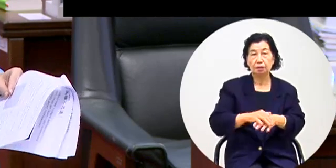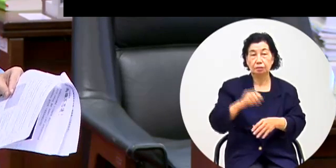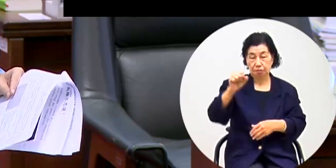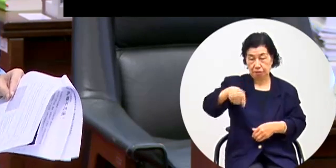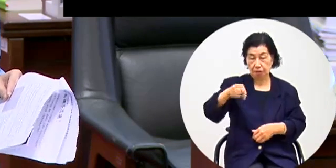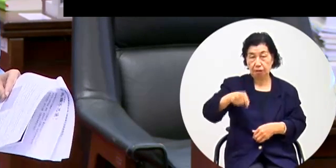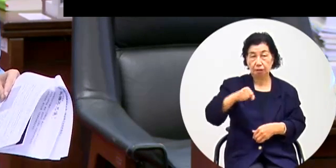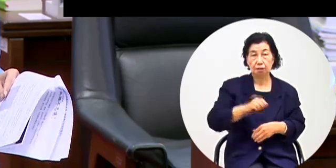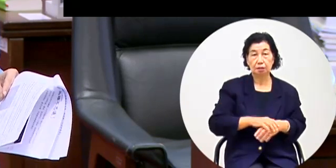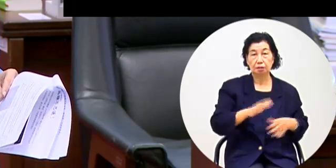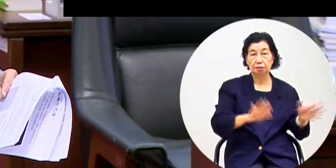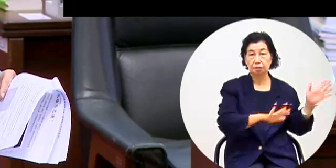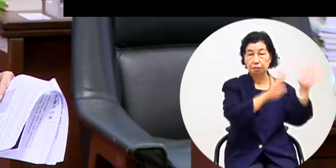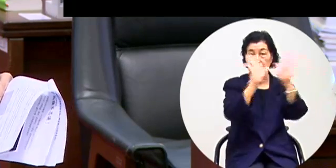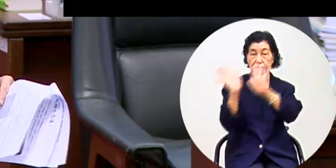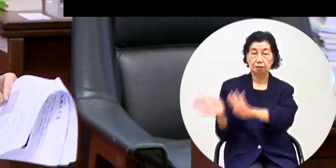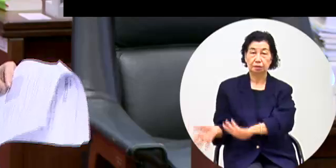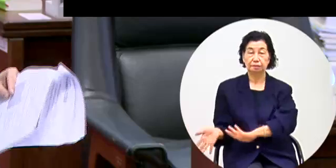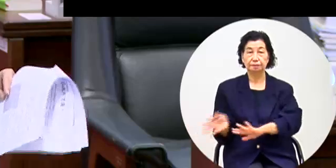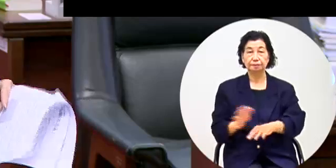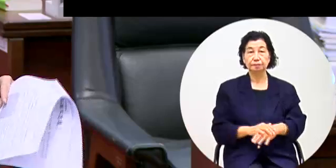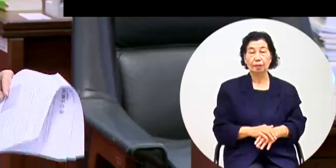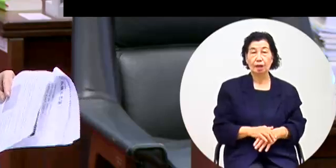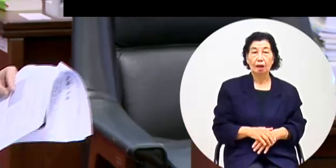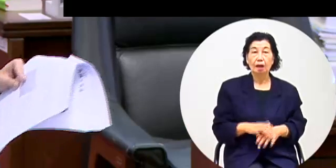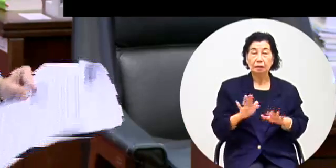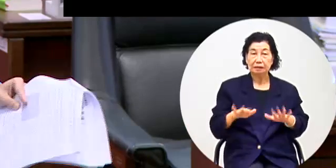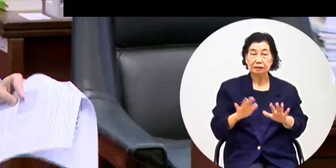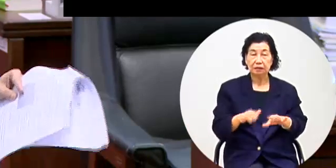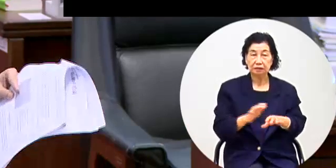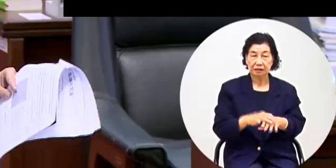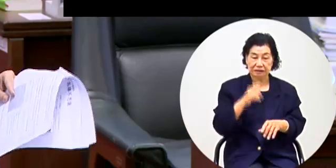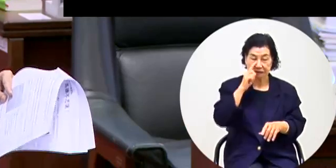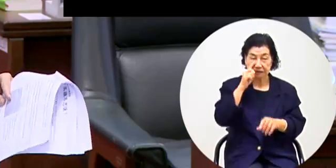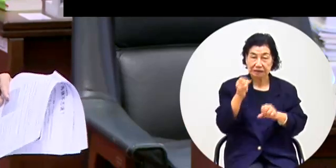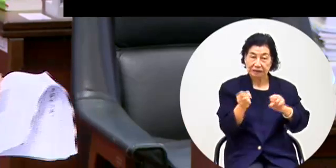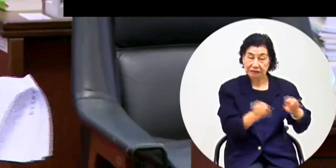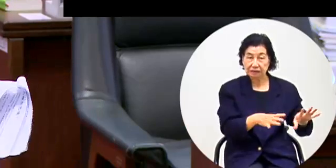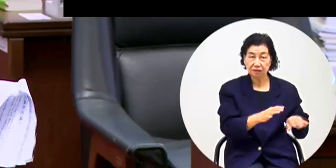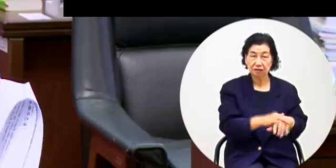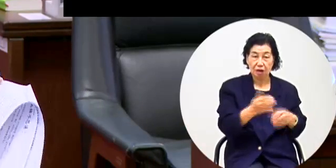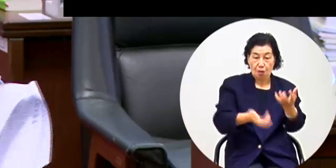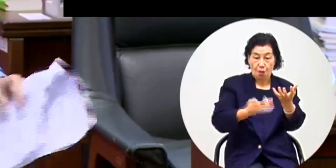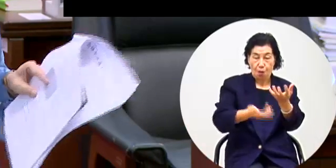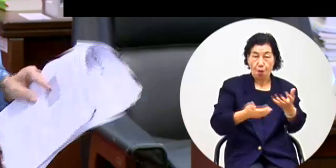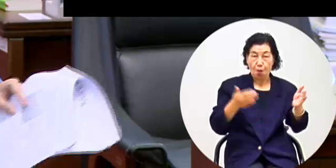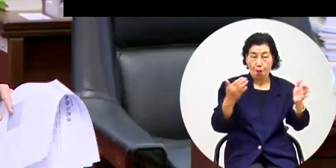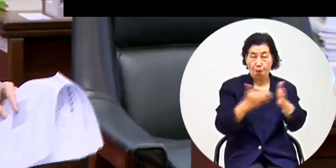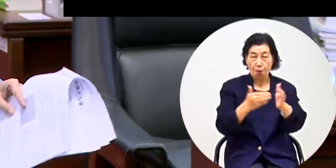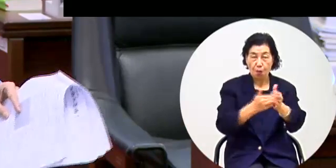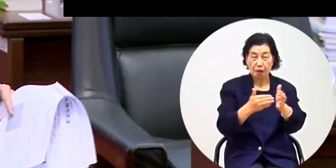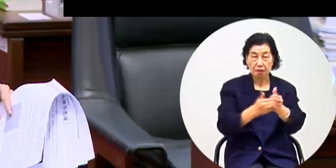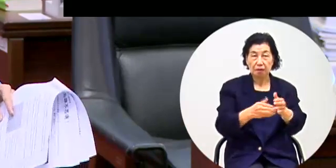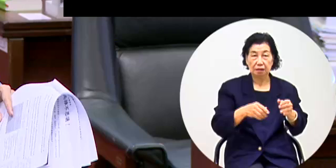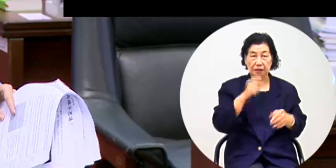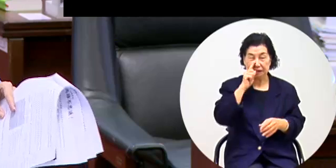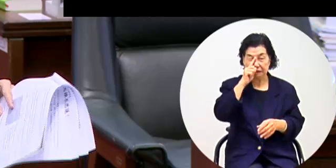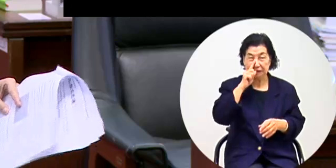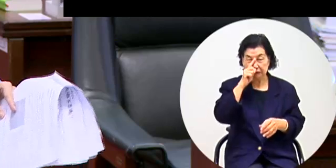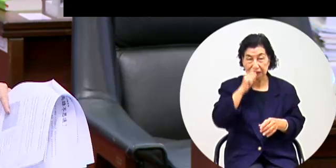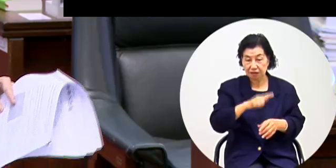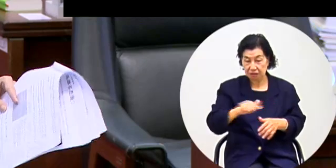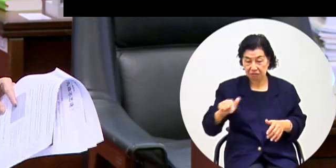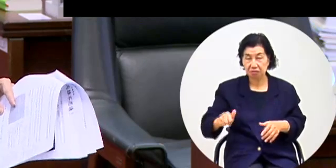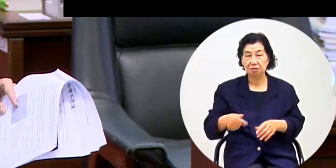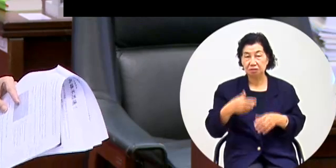我们这么多的底渣了啦哈，今天都在他都要报告的这些事情，我期待了哈。刚刚那个局长也跟我讲说，因